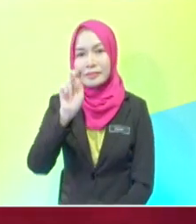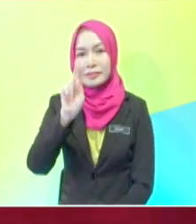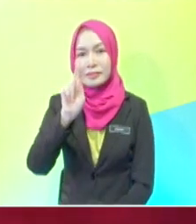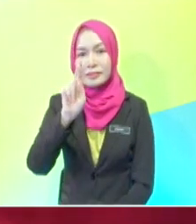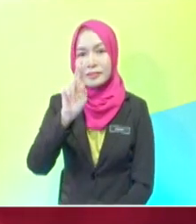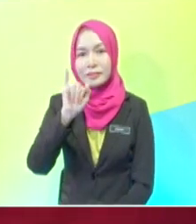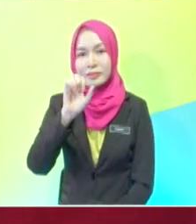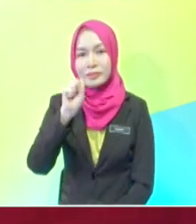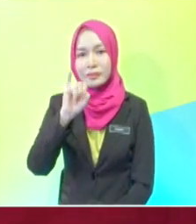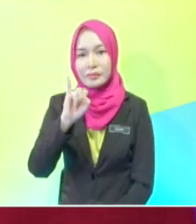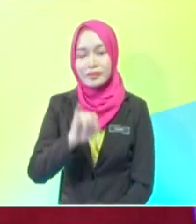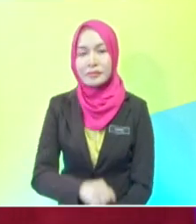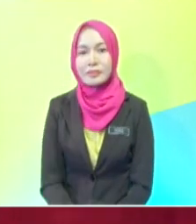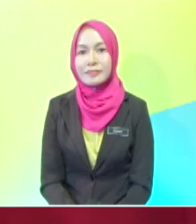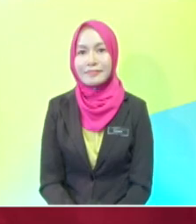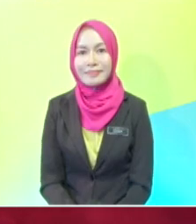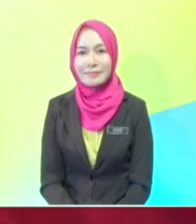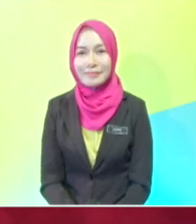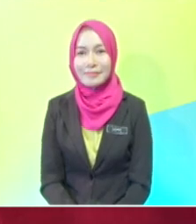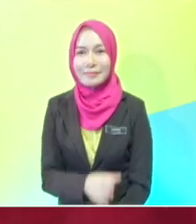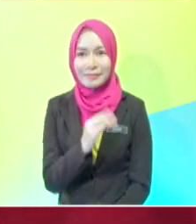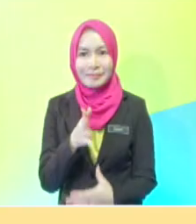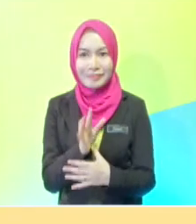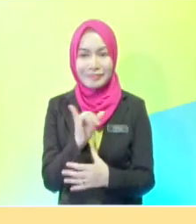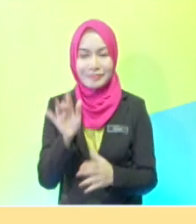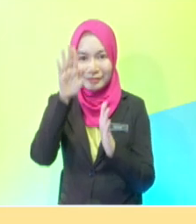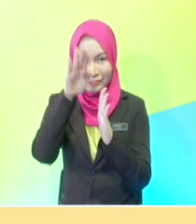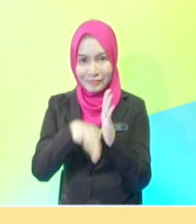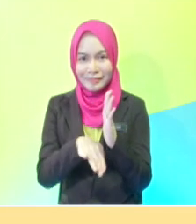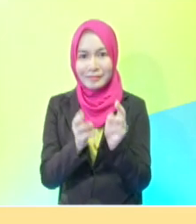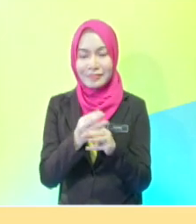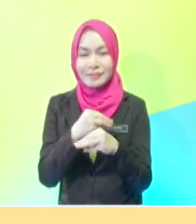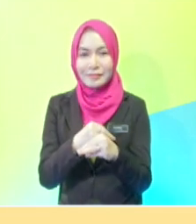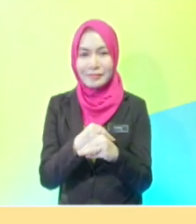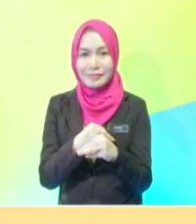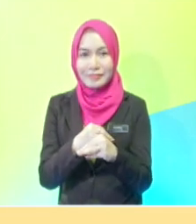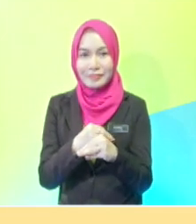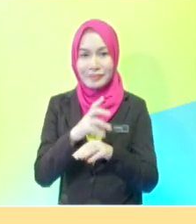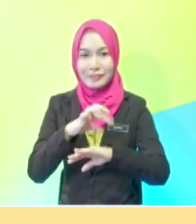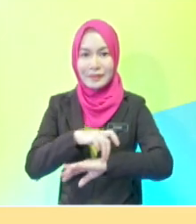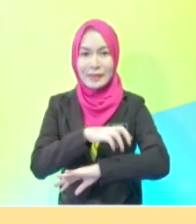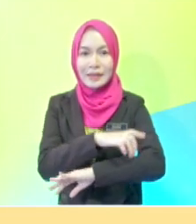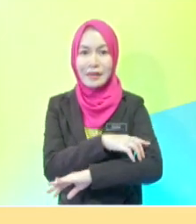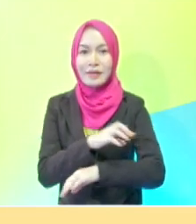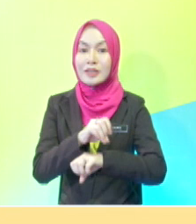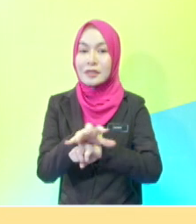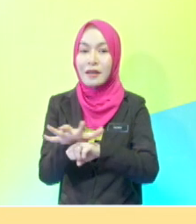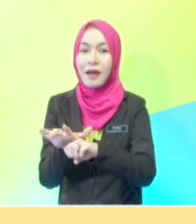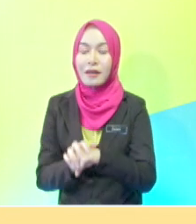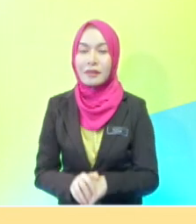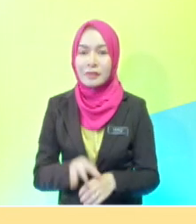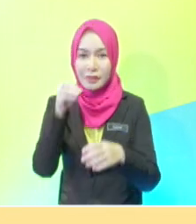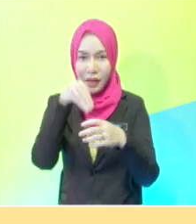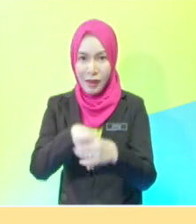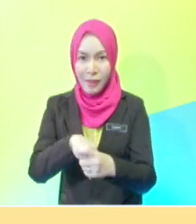DNA tadi lah dan seterusnya mengurangkan masalah serangga dalam penanaman tambahan dan Sebab Dia